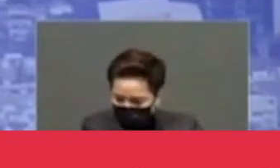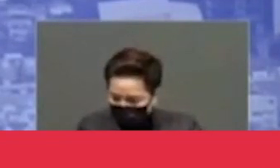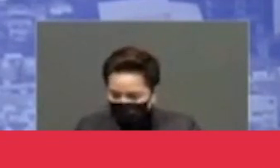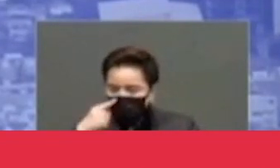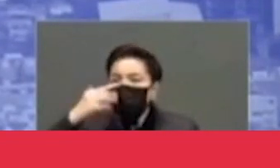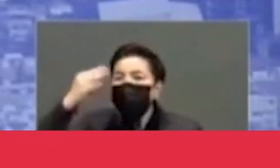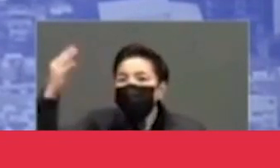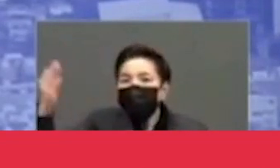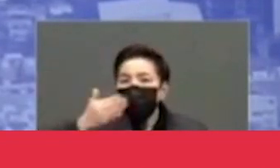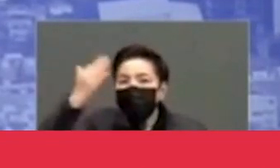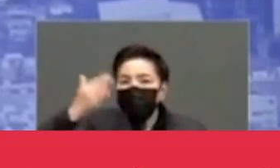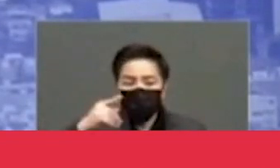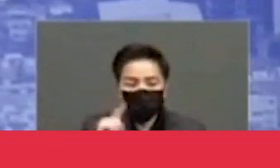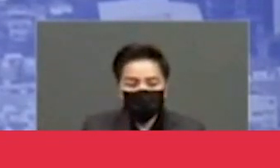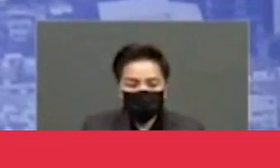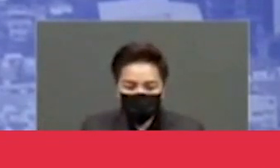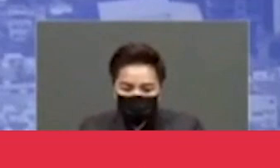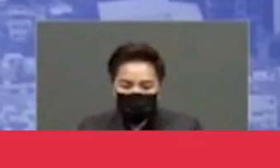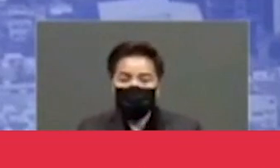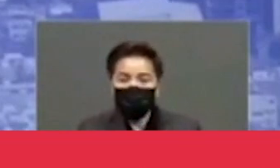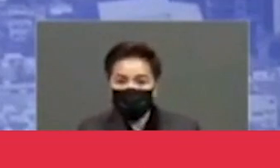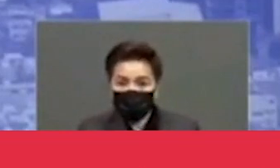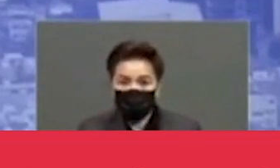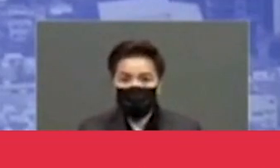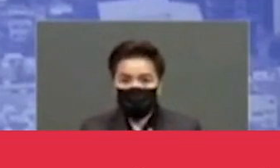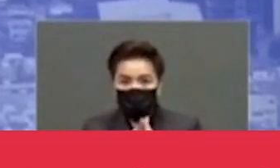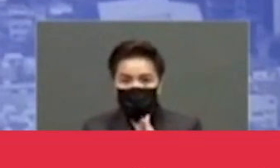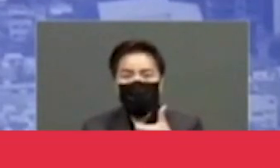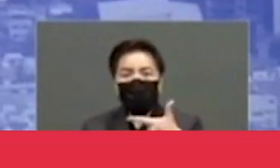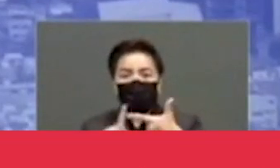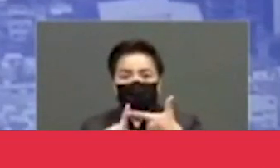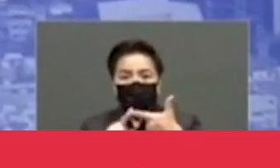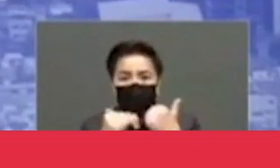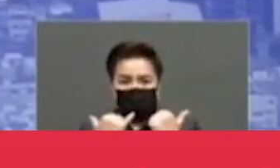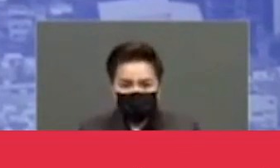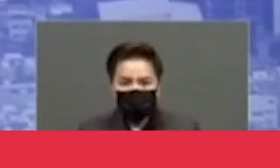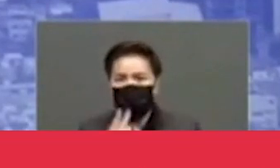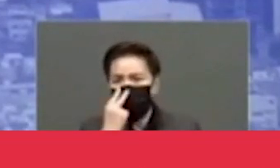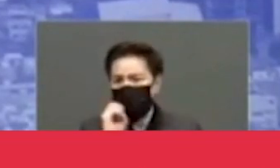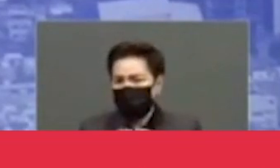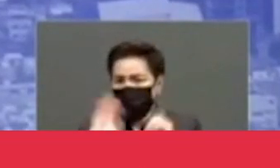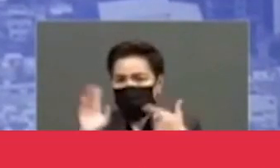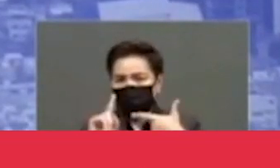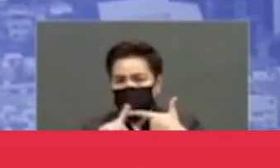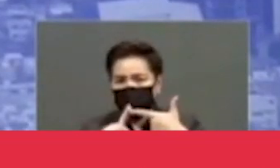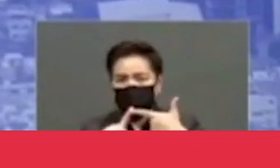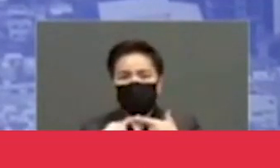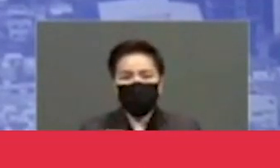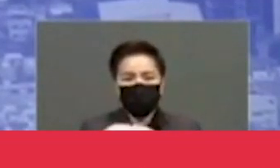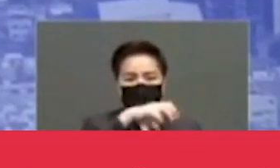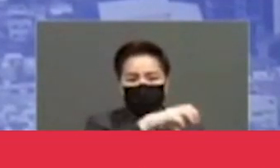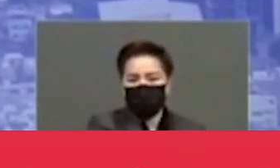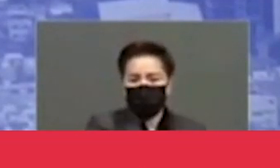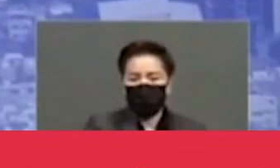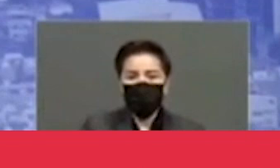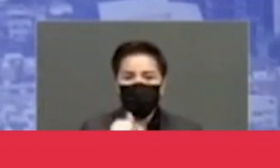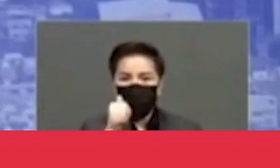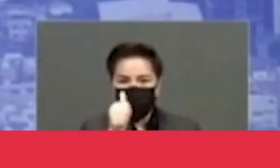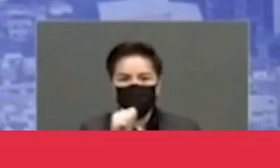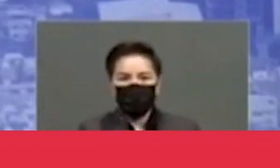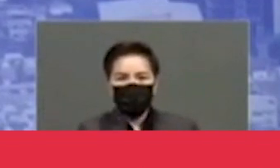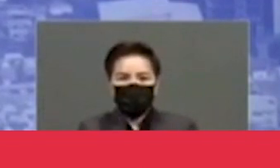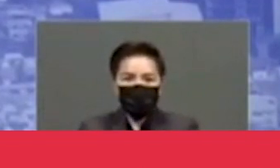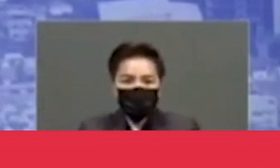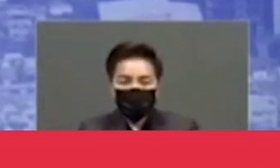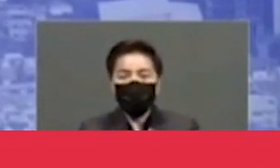ฐมนตรีลงนามแล้วซึ่งได้มีคำถามหลายด้านโดยประชาชนไม่มั่นใจกลัวว่าจะมีรายงานการติดเชื้อสถานการณ์ลดลงไม่ม